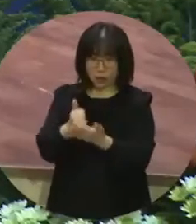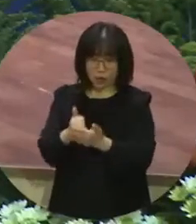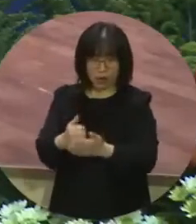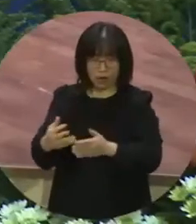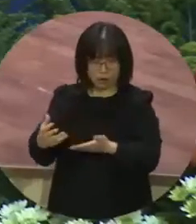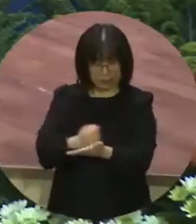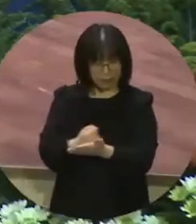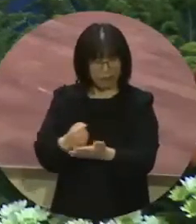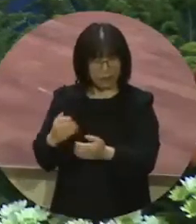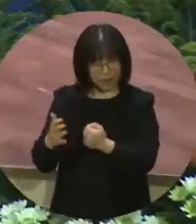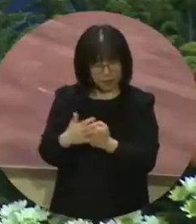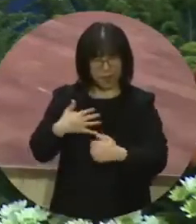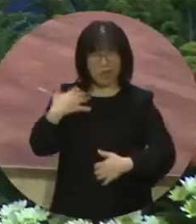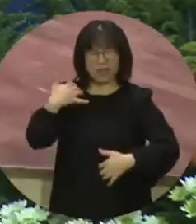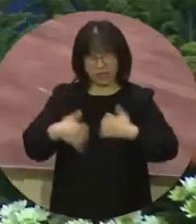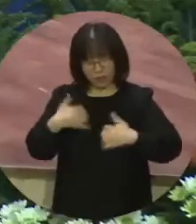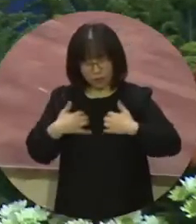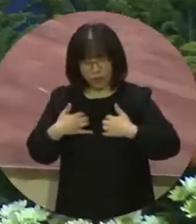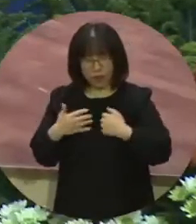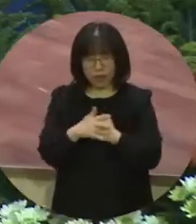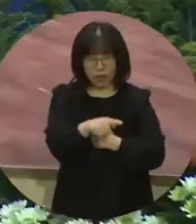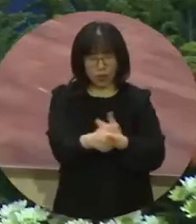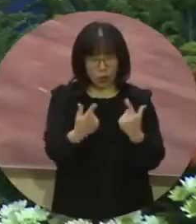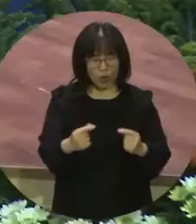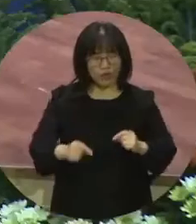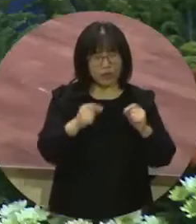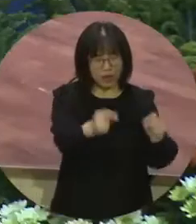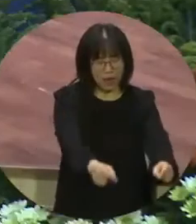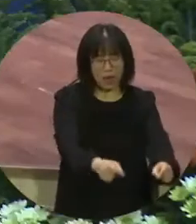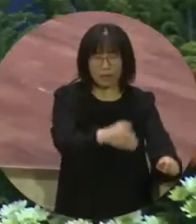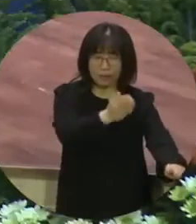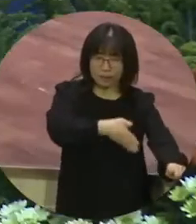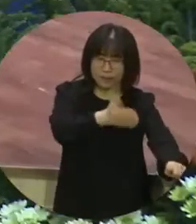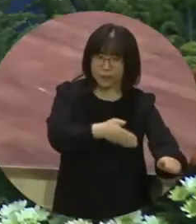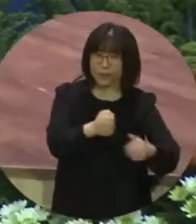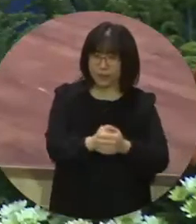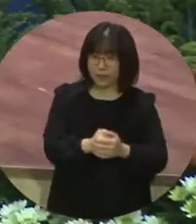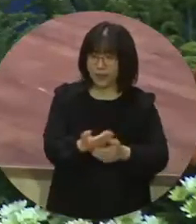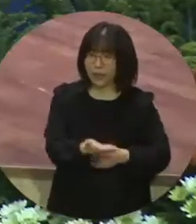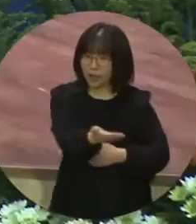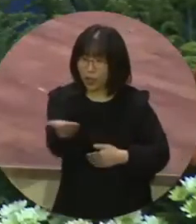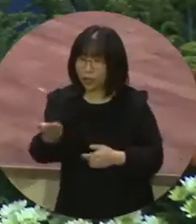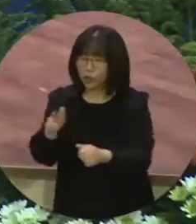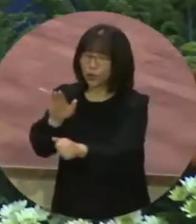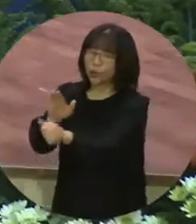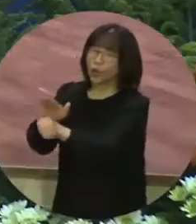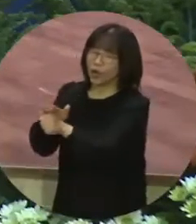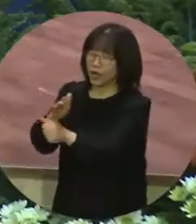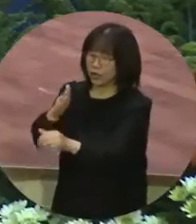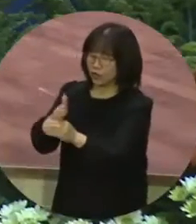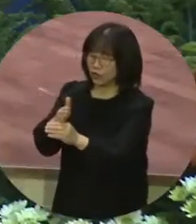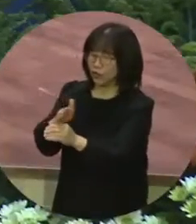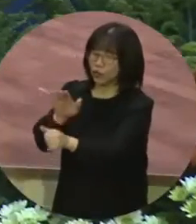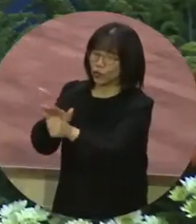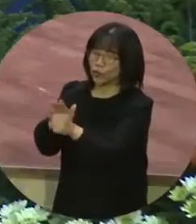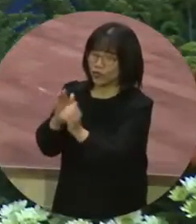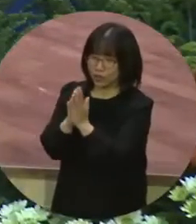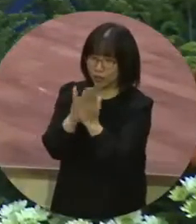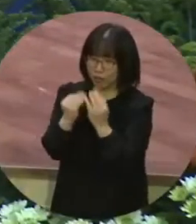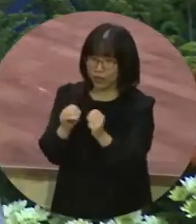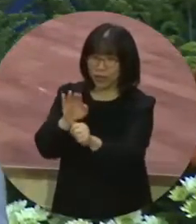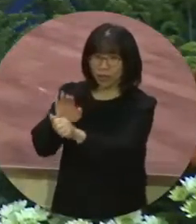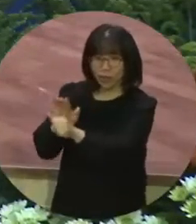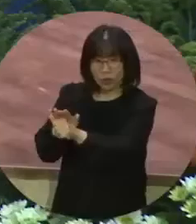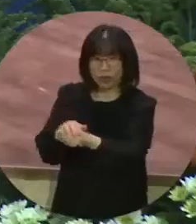지금까지 천국이다. 이것을 함께 누리자 이야기를 했어요. 여러분 중복기도 많이 해주시길 바랍니다.